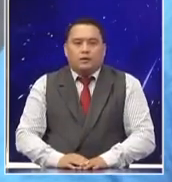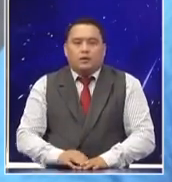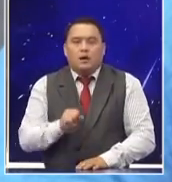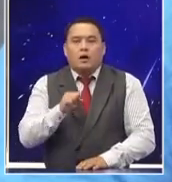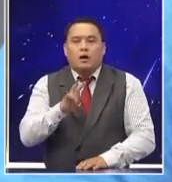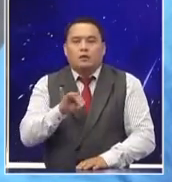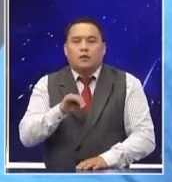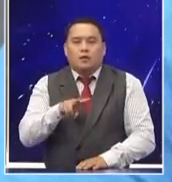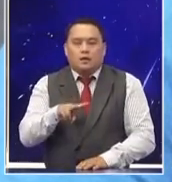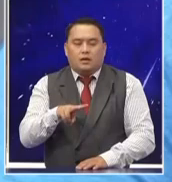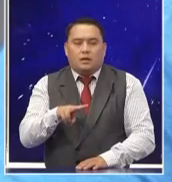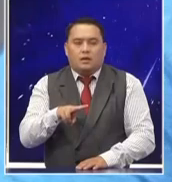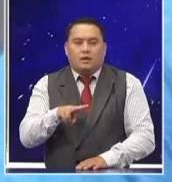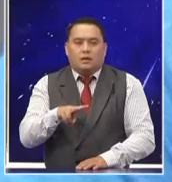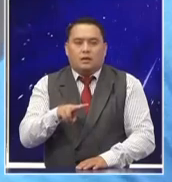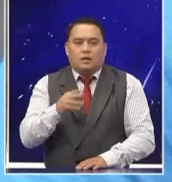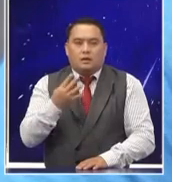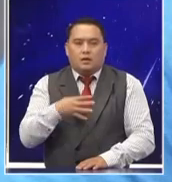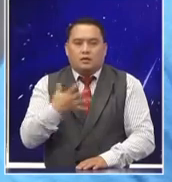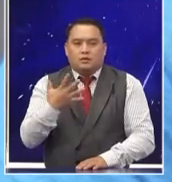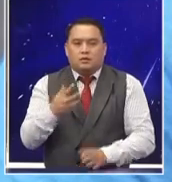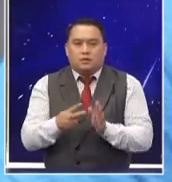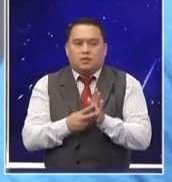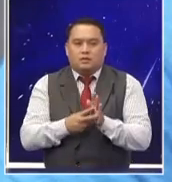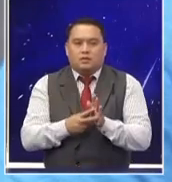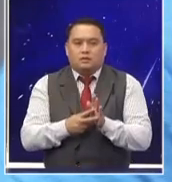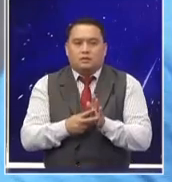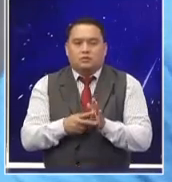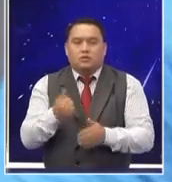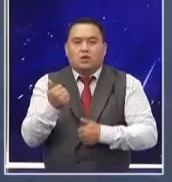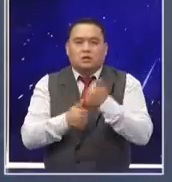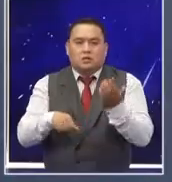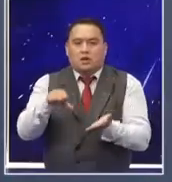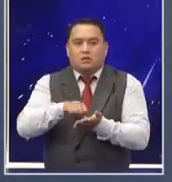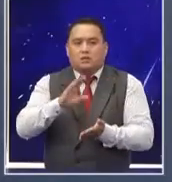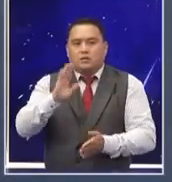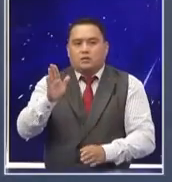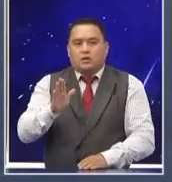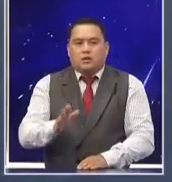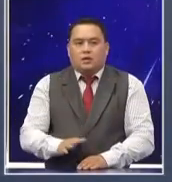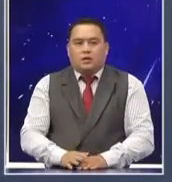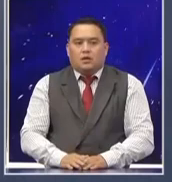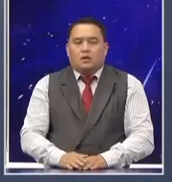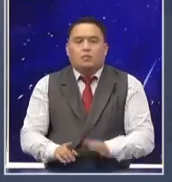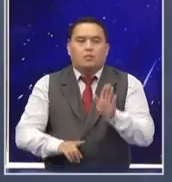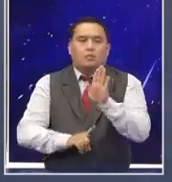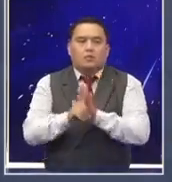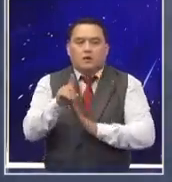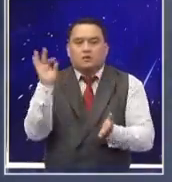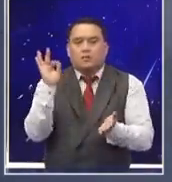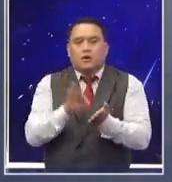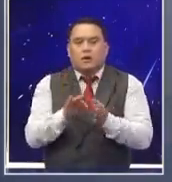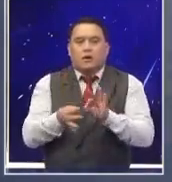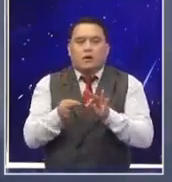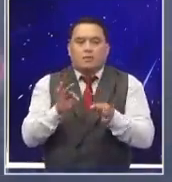Анель 48 салмақ дәрежесінде бұйыртса сол жарысқа дайындалып отыр. Боксшы қыздардың басты мақсаты Токио